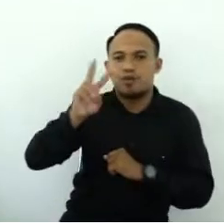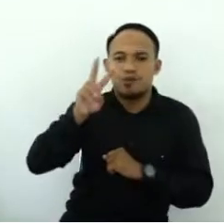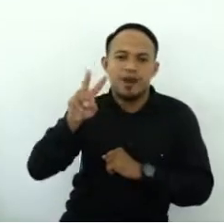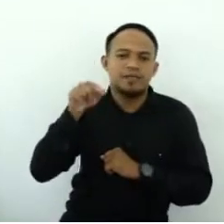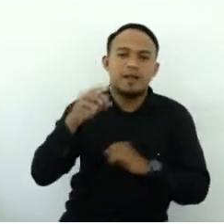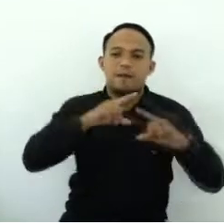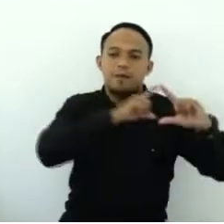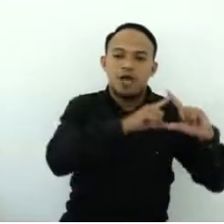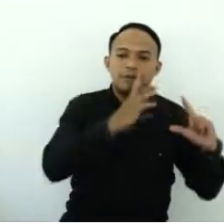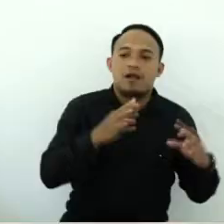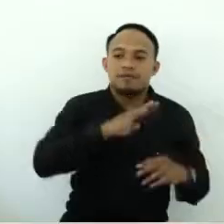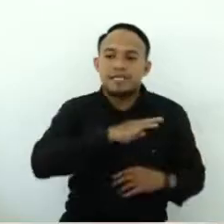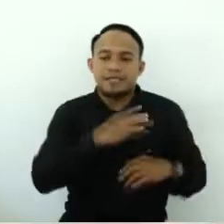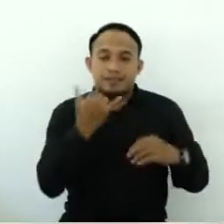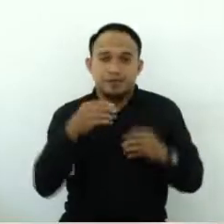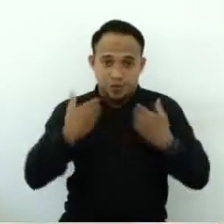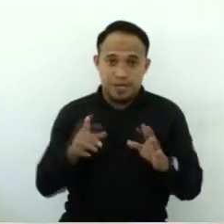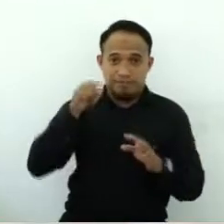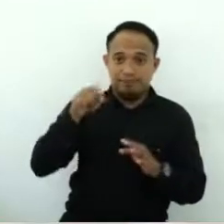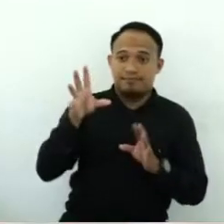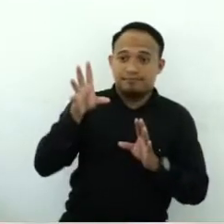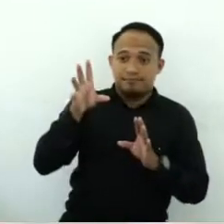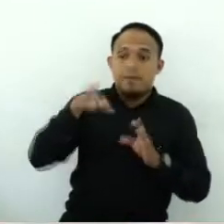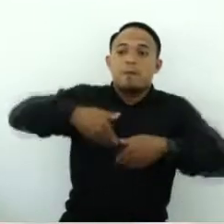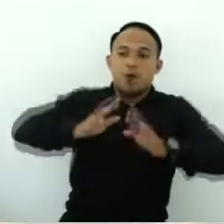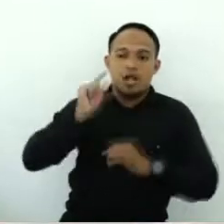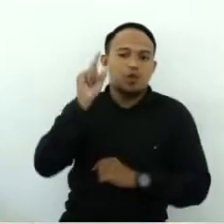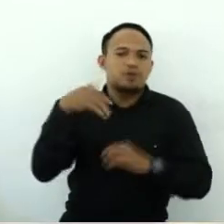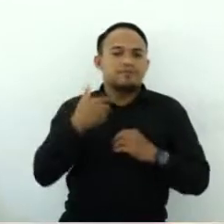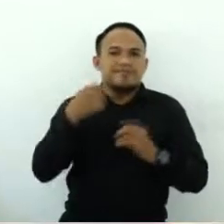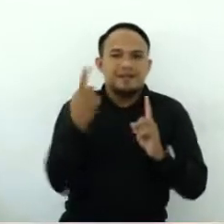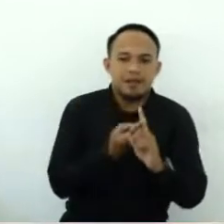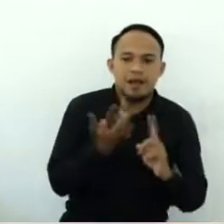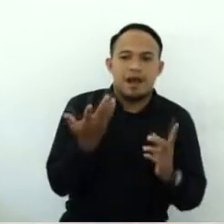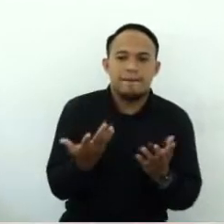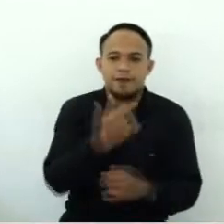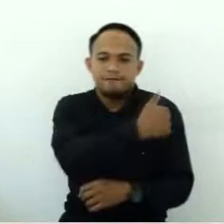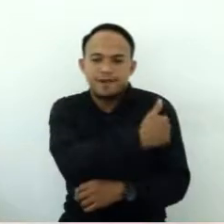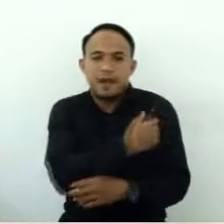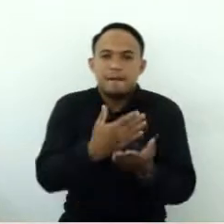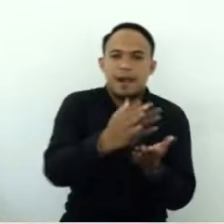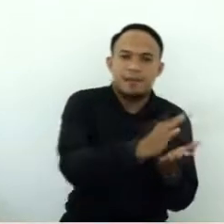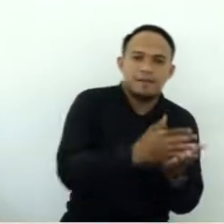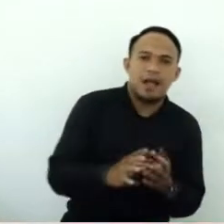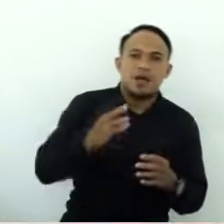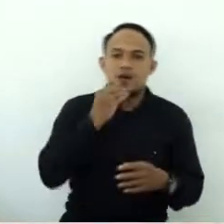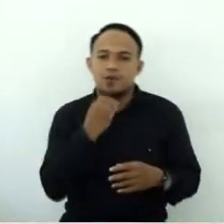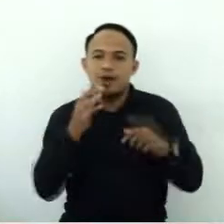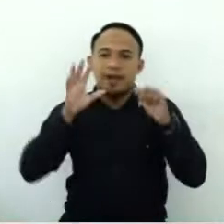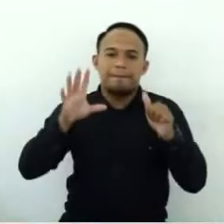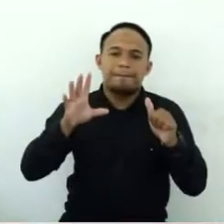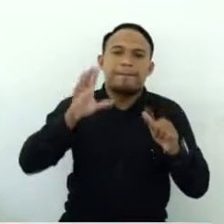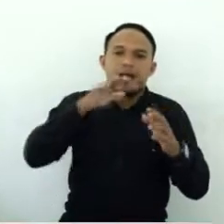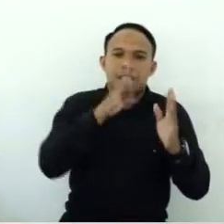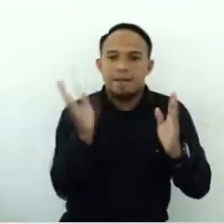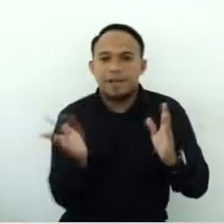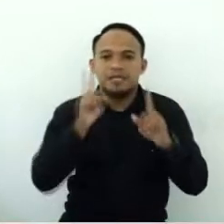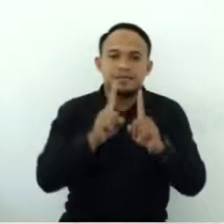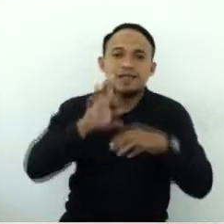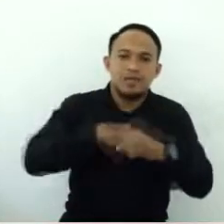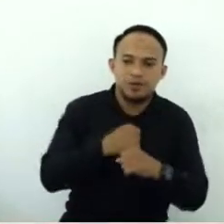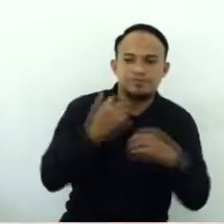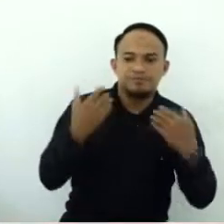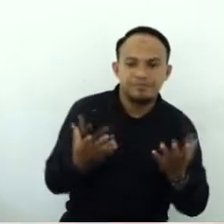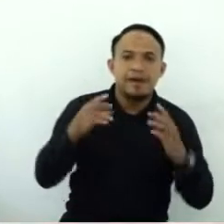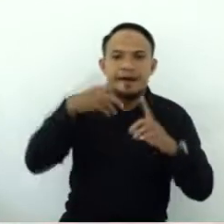2012 oleh mau menjadi kabupaten yang sudah diperbolehkan melaksanakan vaksinasi usia enam hingga